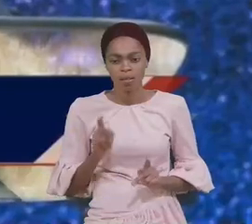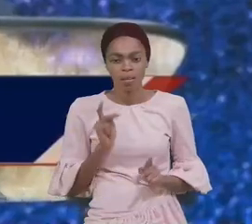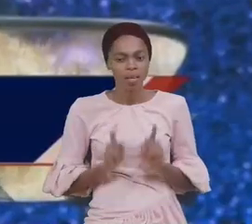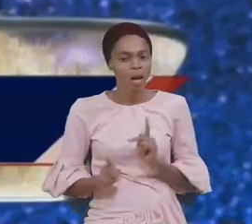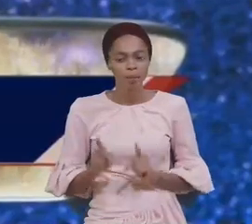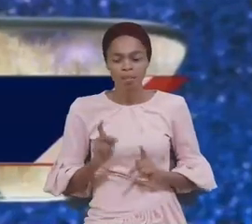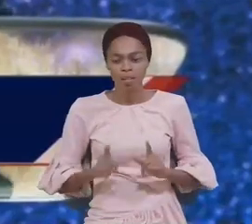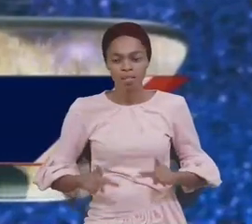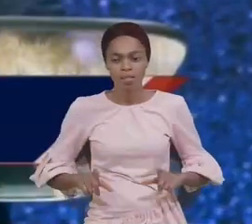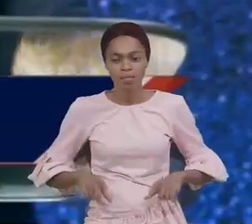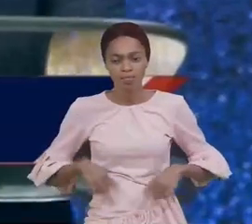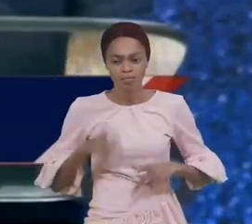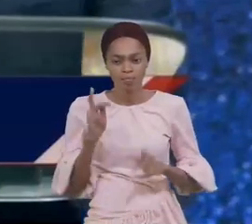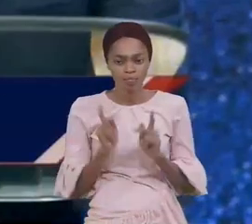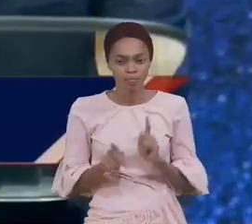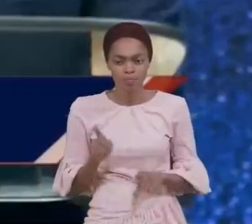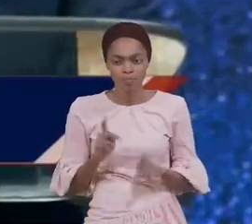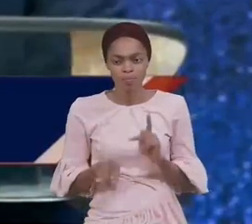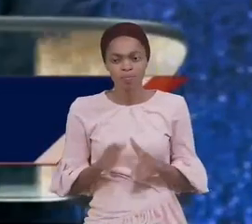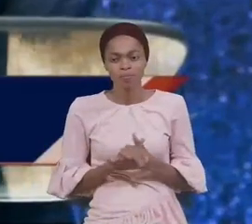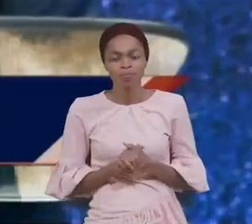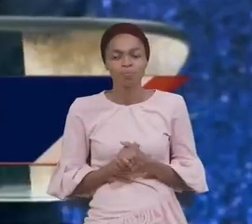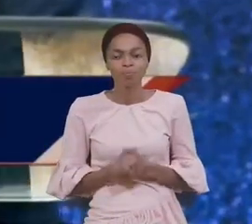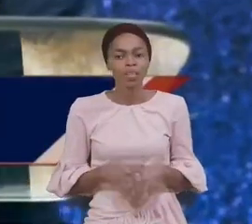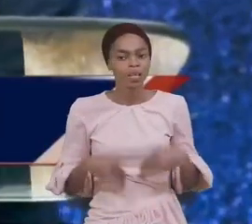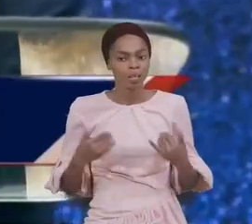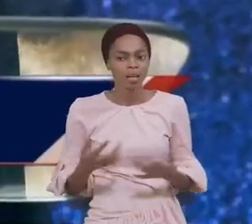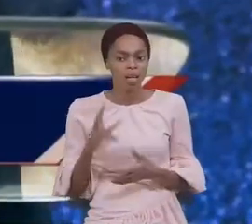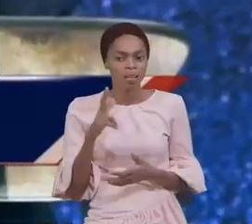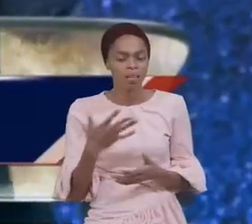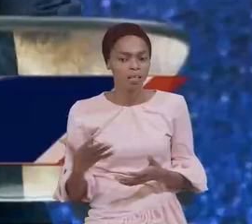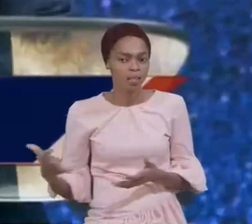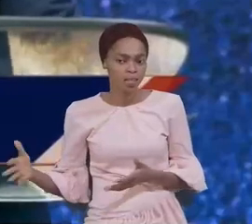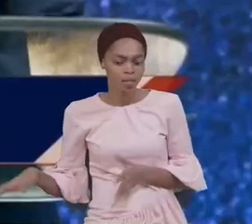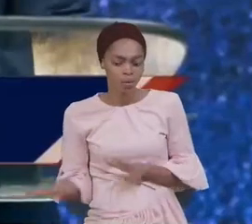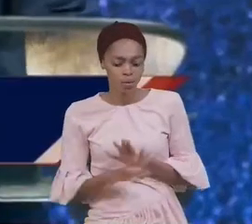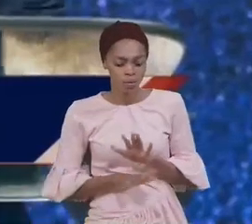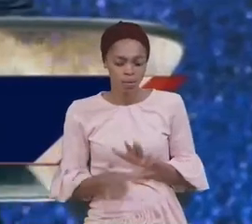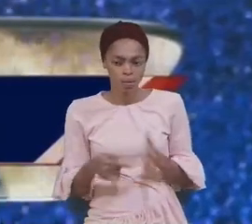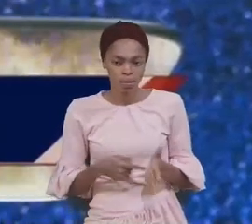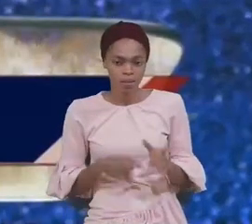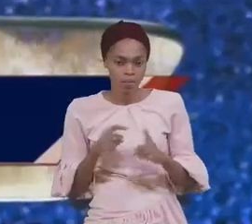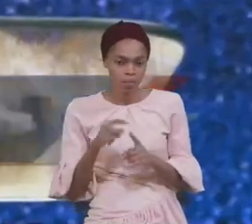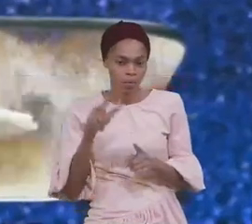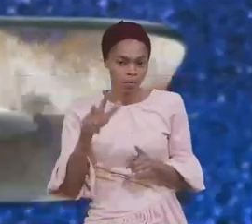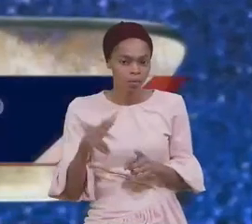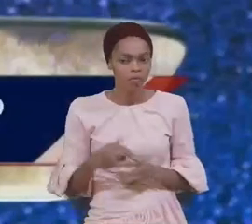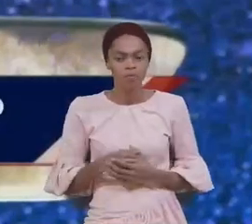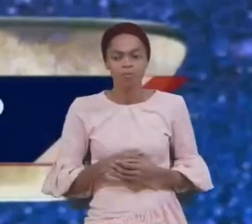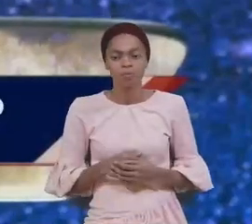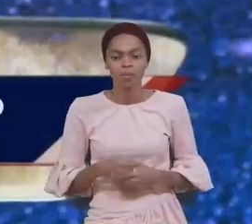purifiés. Nous allons voir trois points ici, sous ce sous-titre.